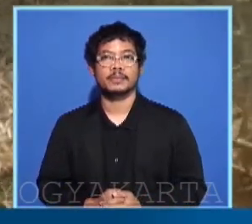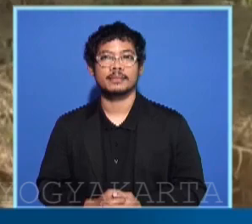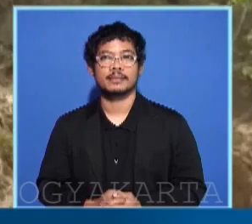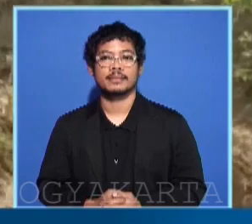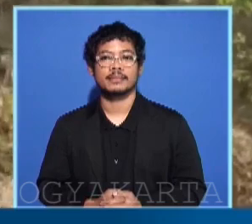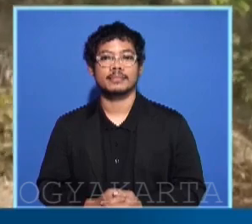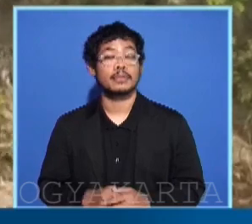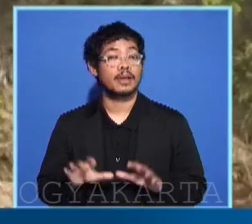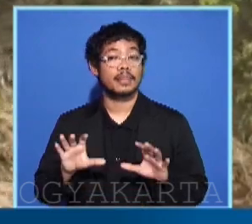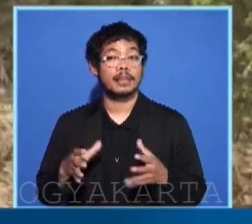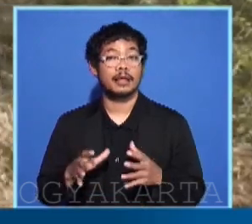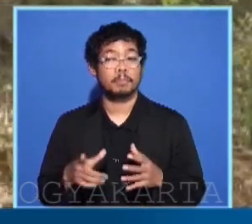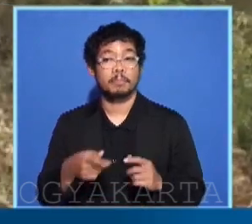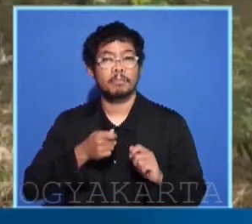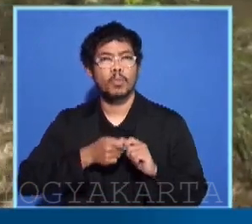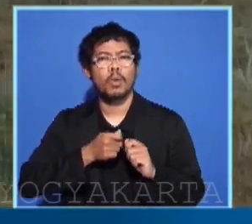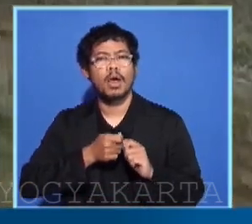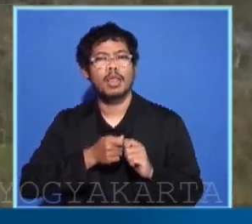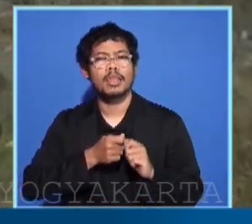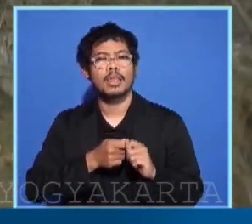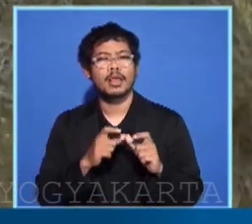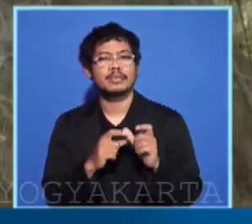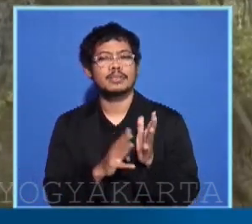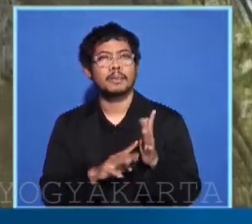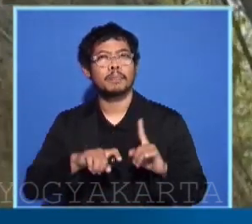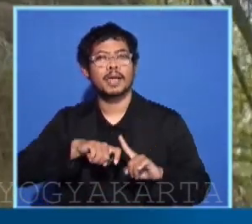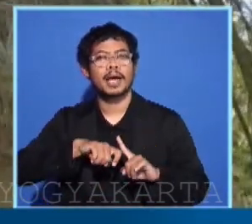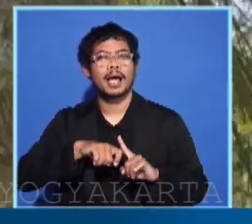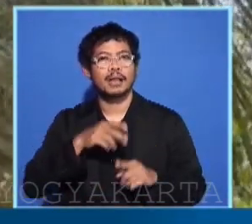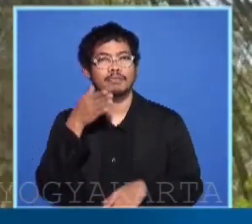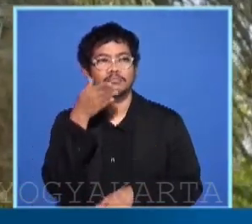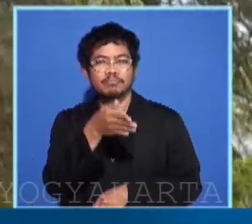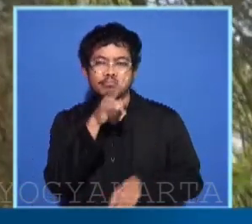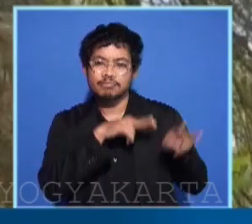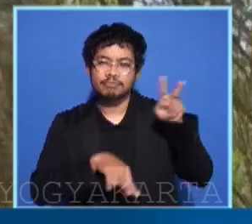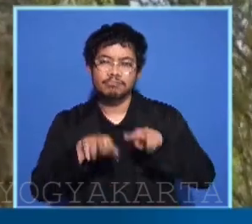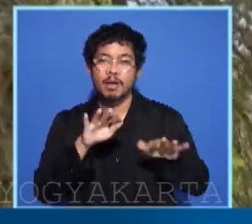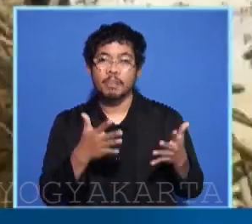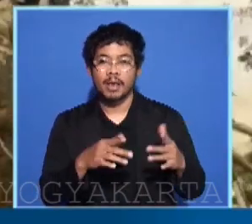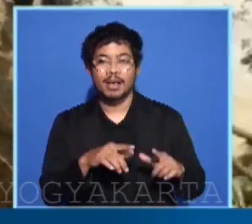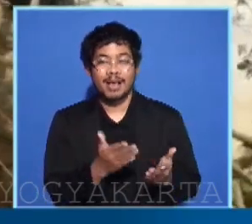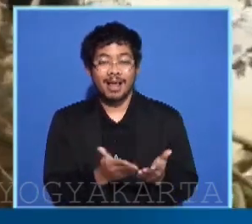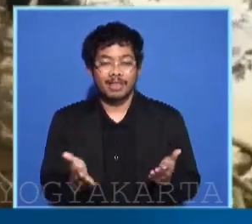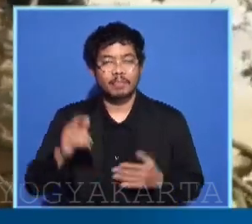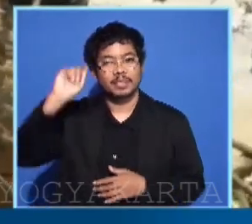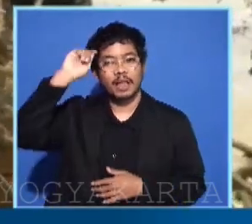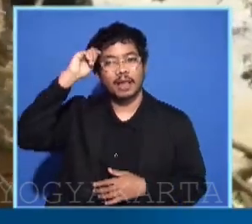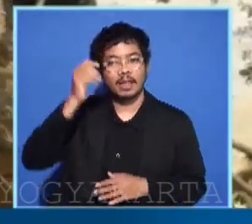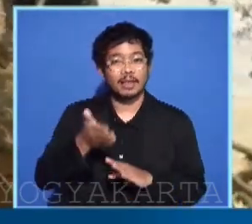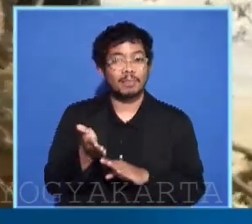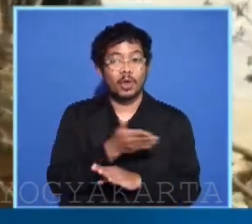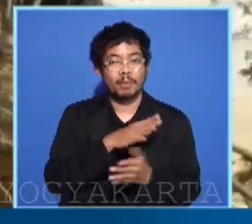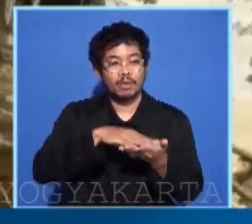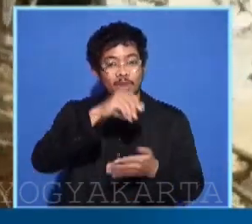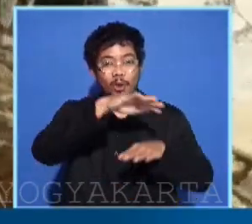tim teknik dari SMK Negeri 1 Pundong Bantul melakukan pengecekan perangkat early wararning system atau detektor longsor yang terpasang di